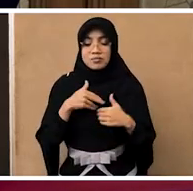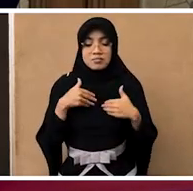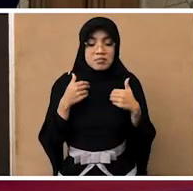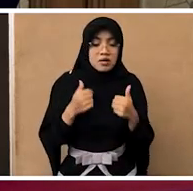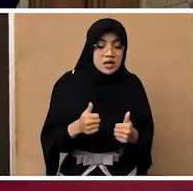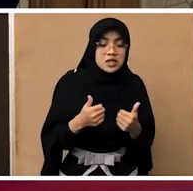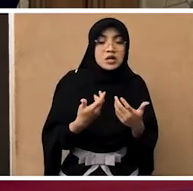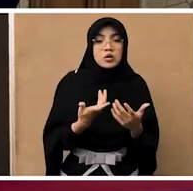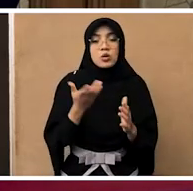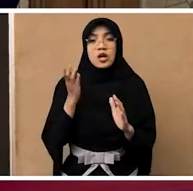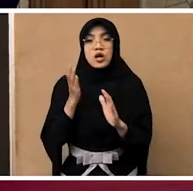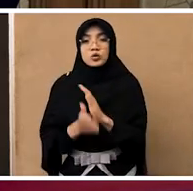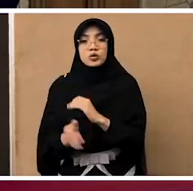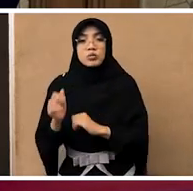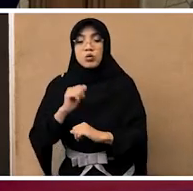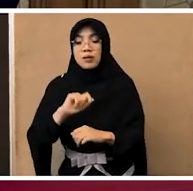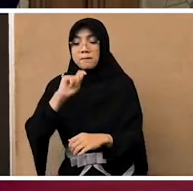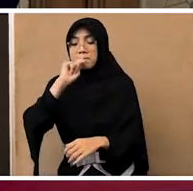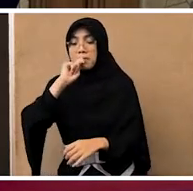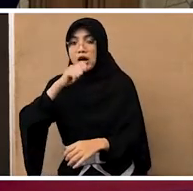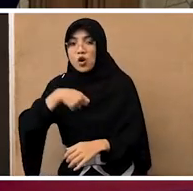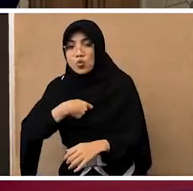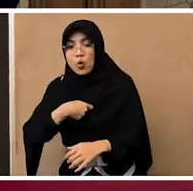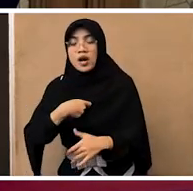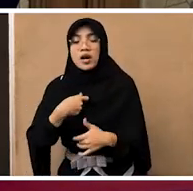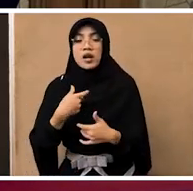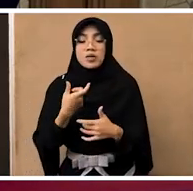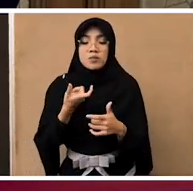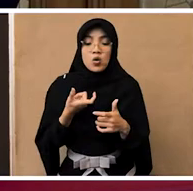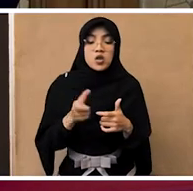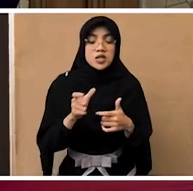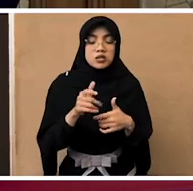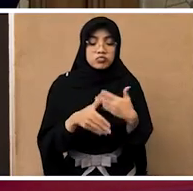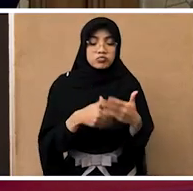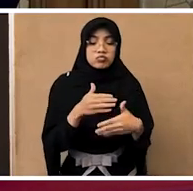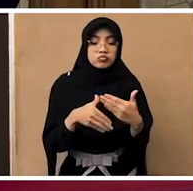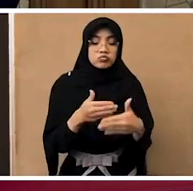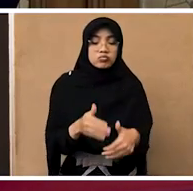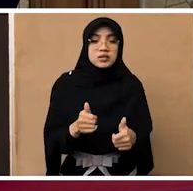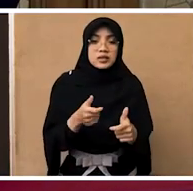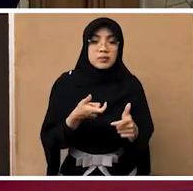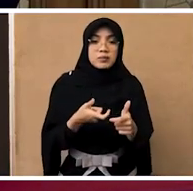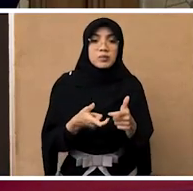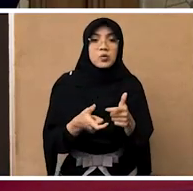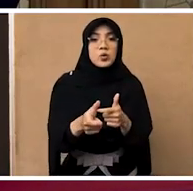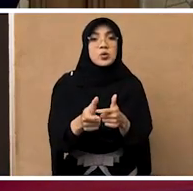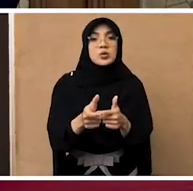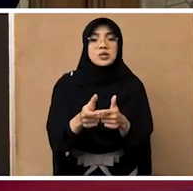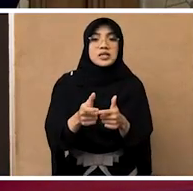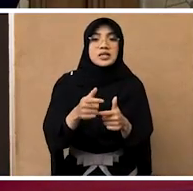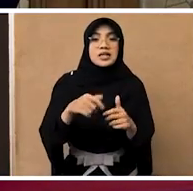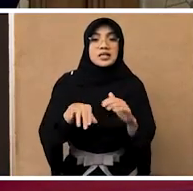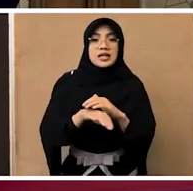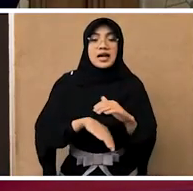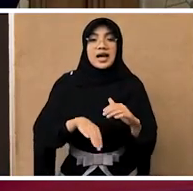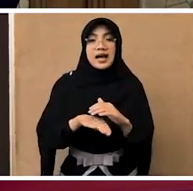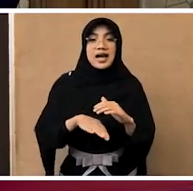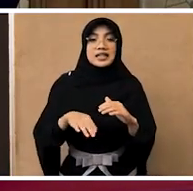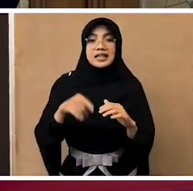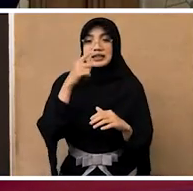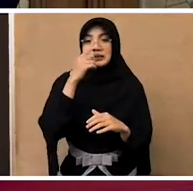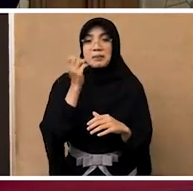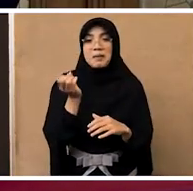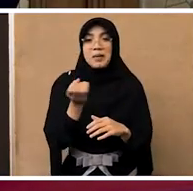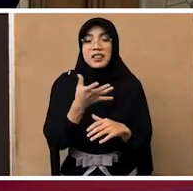tadi langsung eee pengakuan gitu ya Sehingga prosesnya dapat berjalan eee sesuai asas ya cepat dan